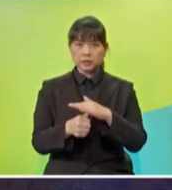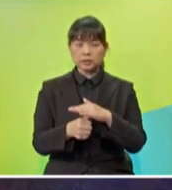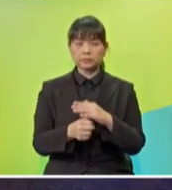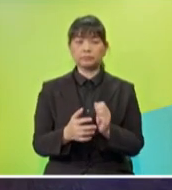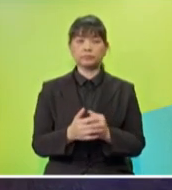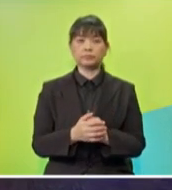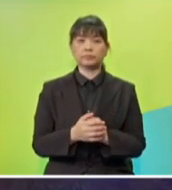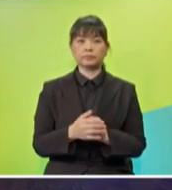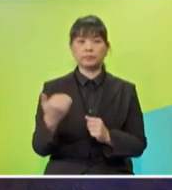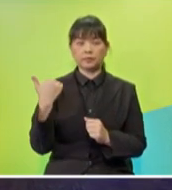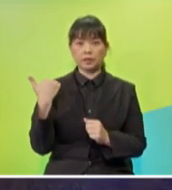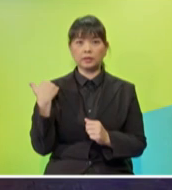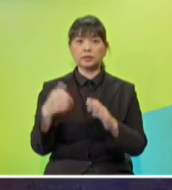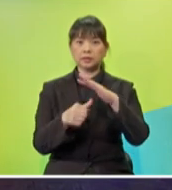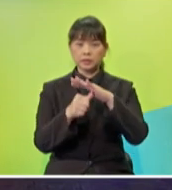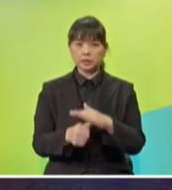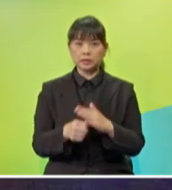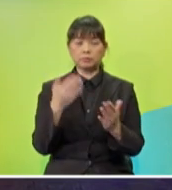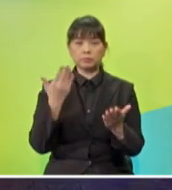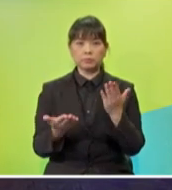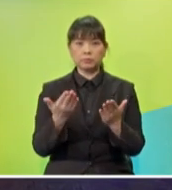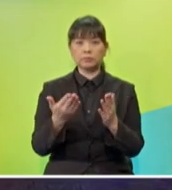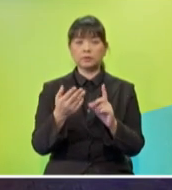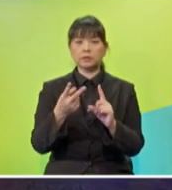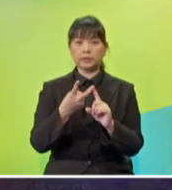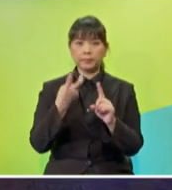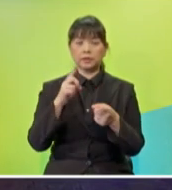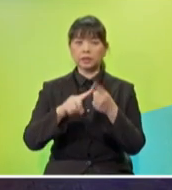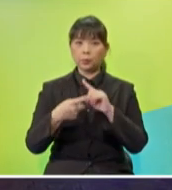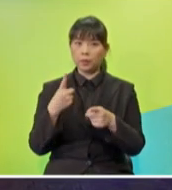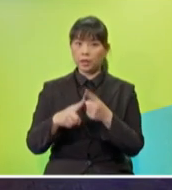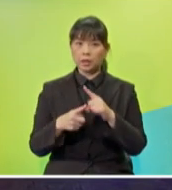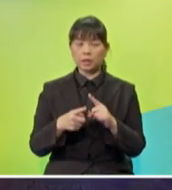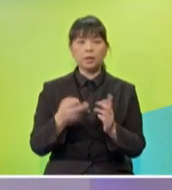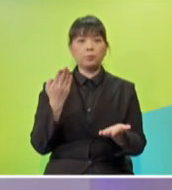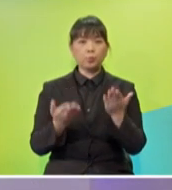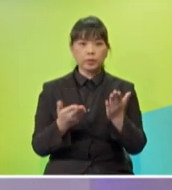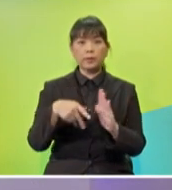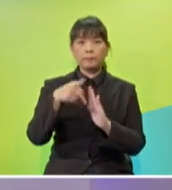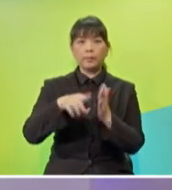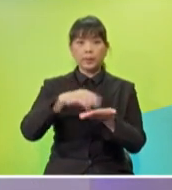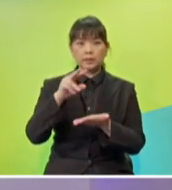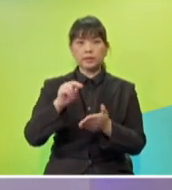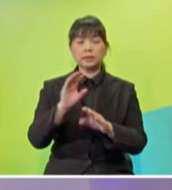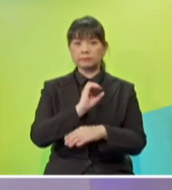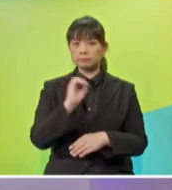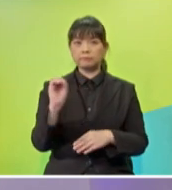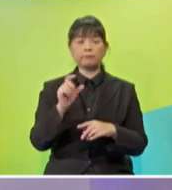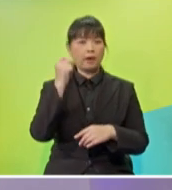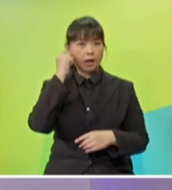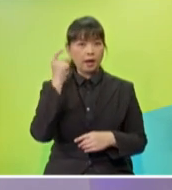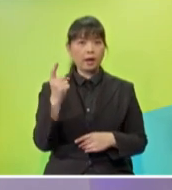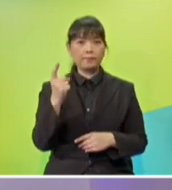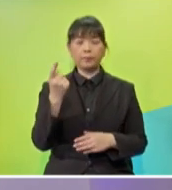mereka ada tekanan mungkin daripada kawan mungkin pelajaran tidak paham Mungkin ada